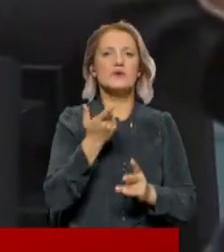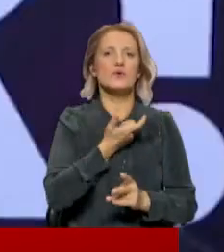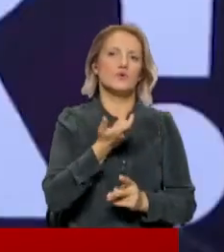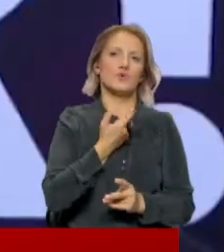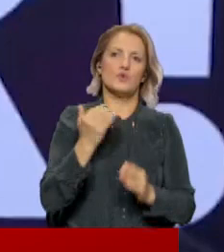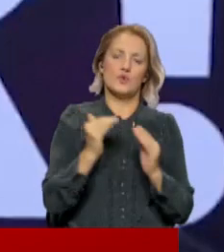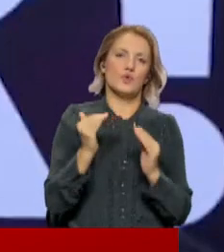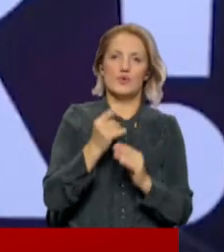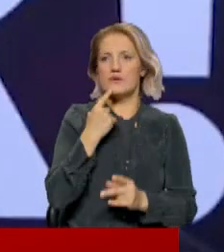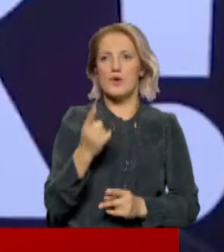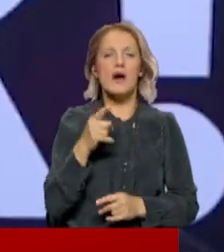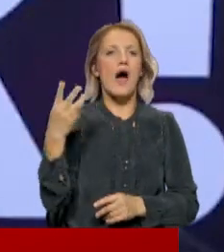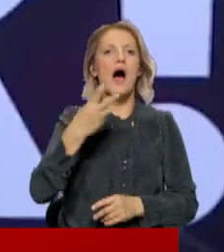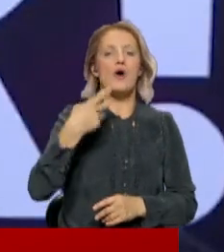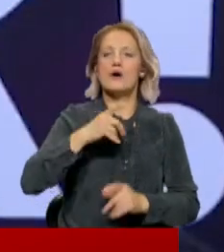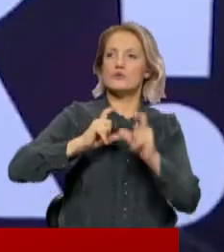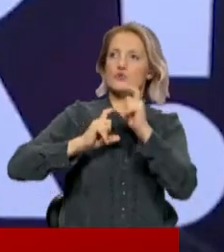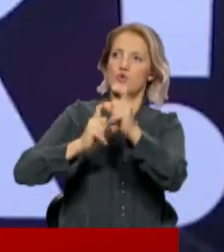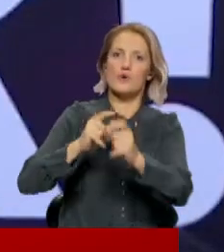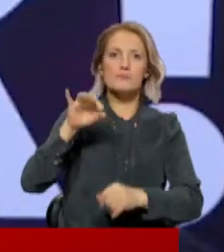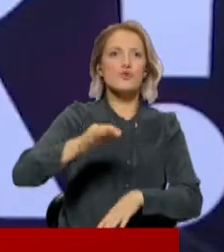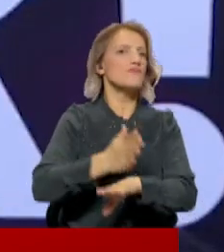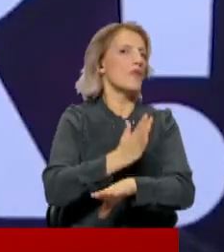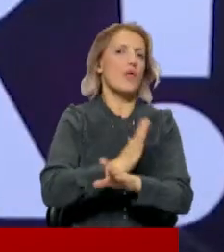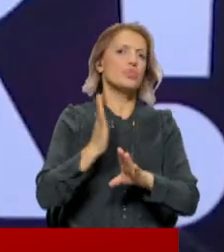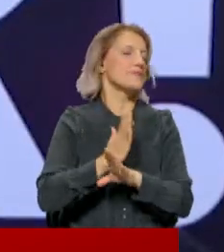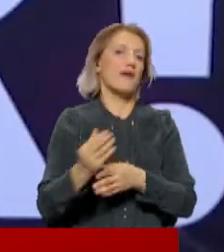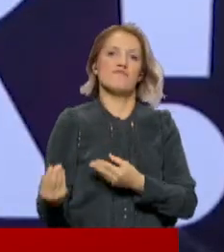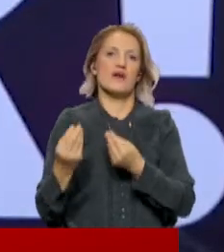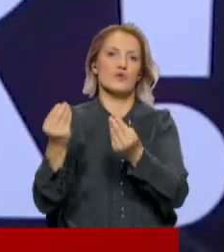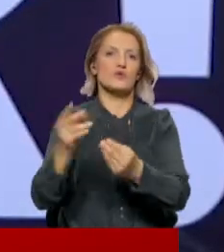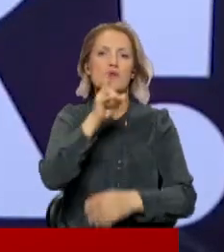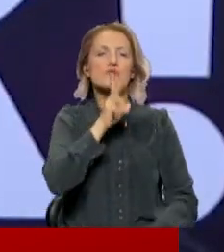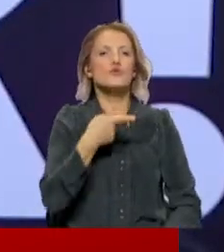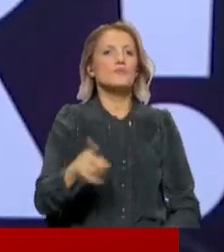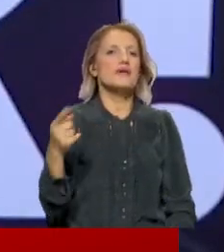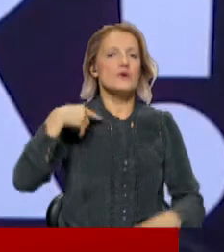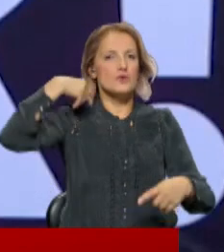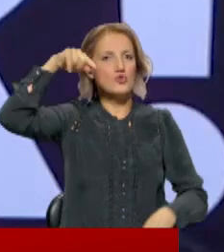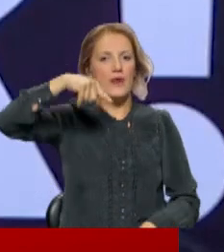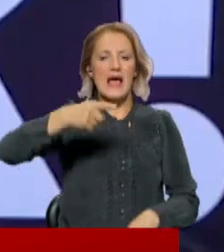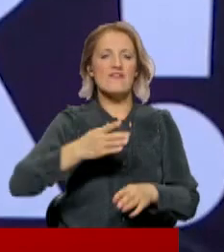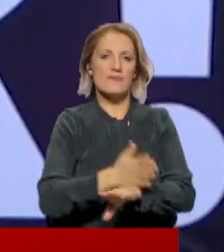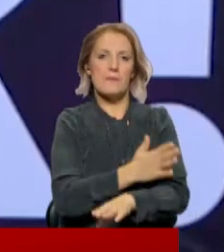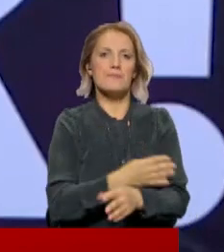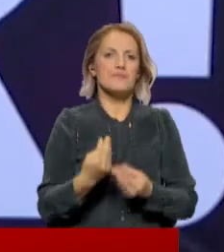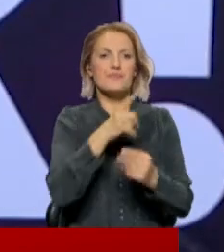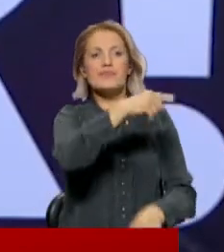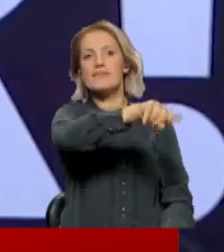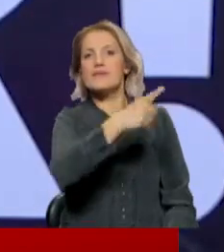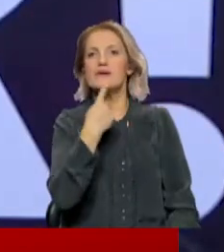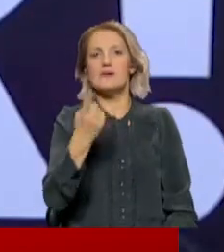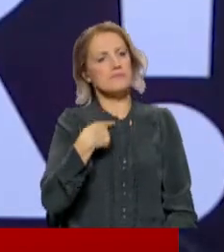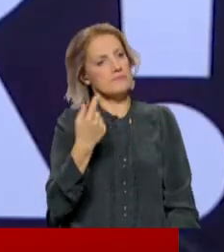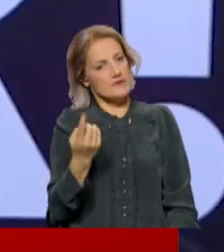hukuki diyor. Sayın Erdoğan'a buradan soruyorum. Sen bu vatandaşlıkları niye veriyorsun? 200 bin Suriyeli vatandaşlığı verince diğerleri ne diyecek? Biz